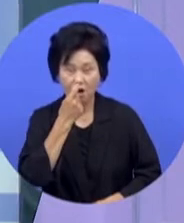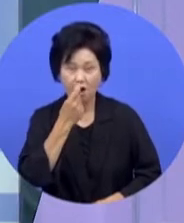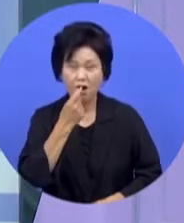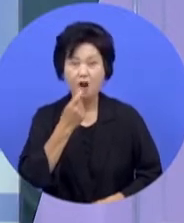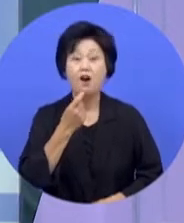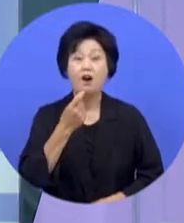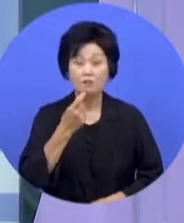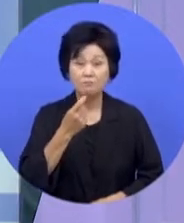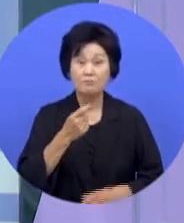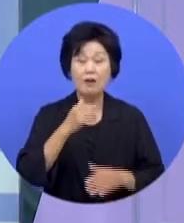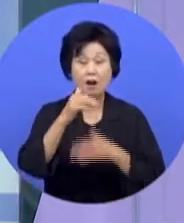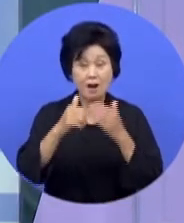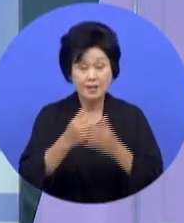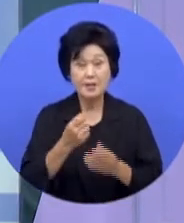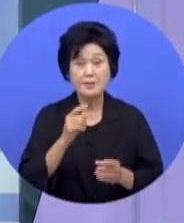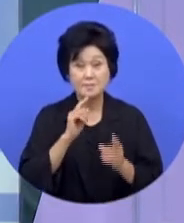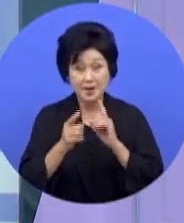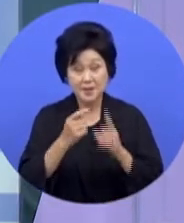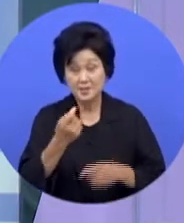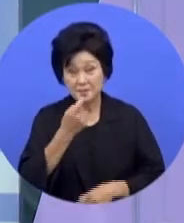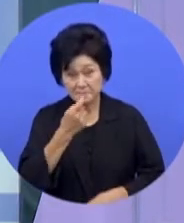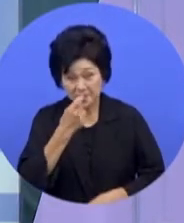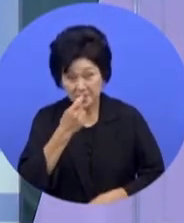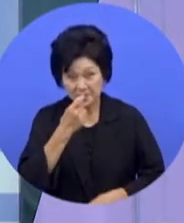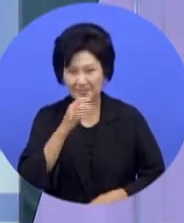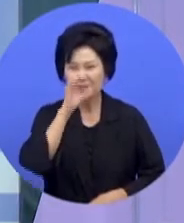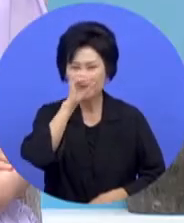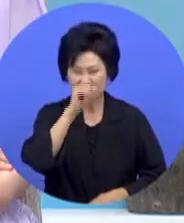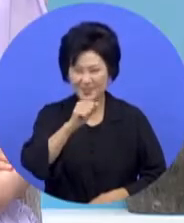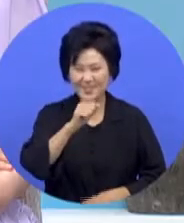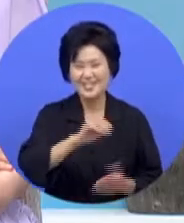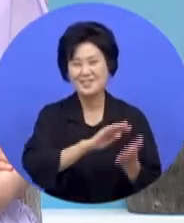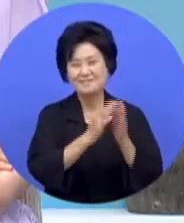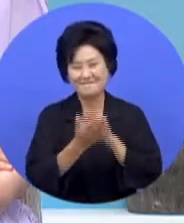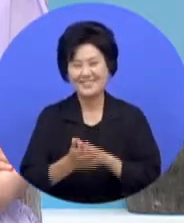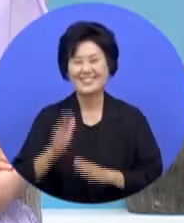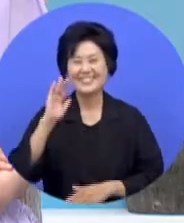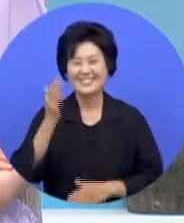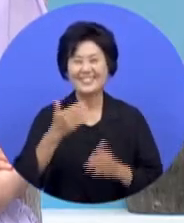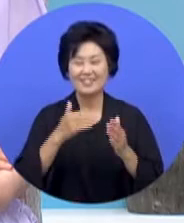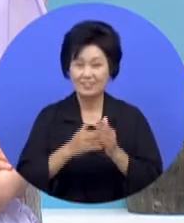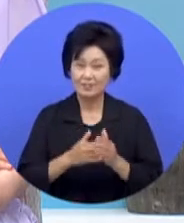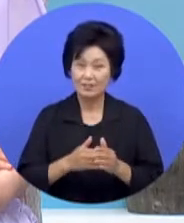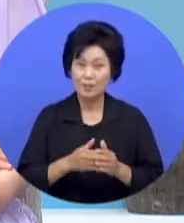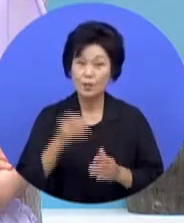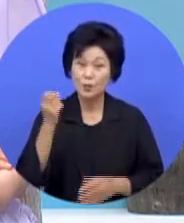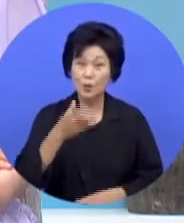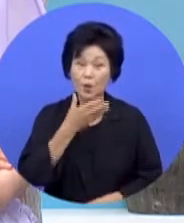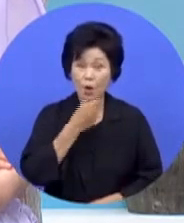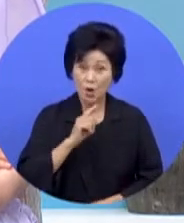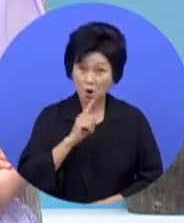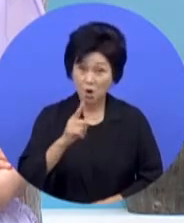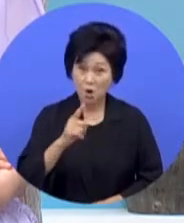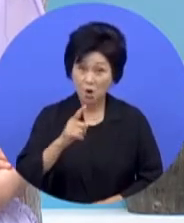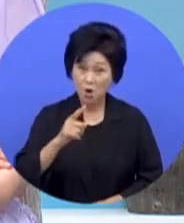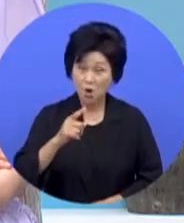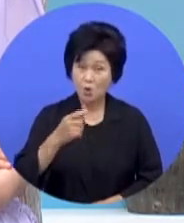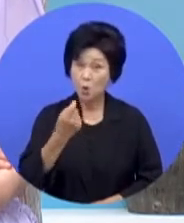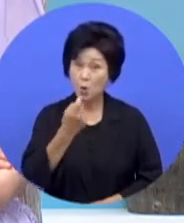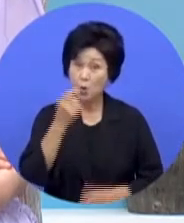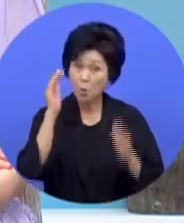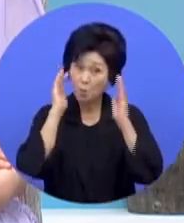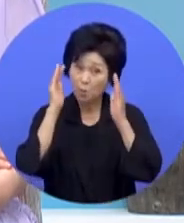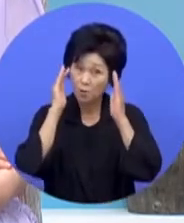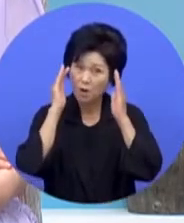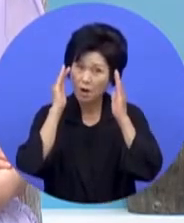그것도 개선되었고 그런 게 일단 제일 좋은 것 같아요. 근데 영어로 수업하잖아요 국제학교니까. 네네네. 근데 그거 쉬웠어요? 안